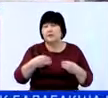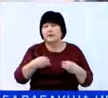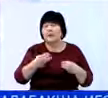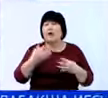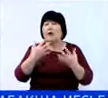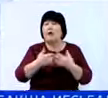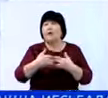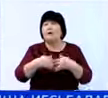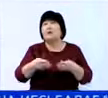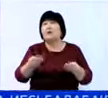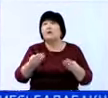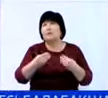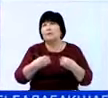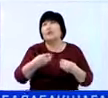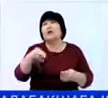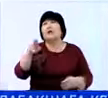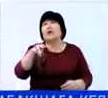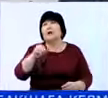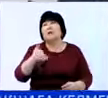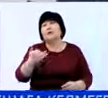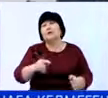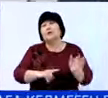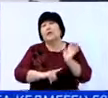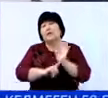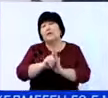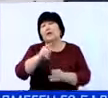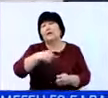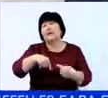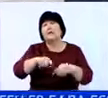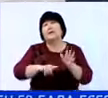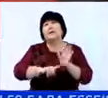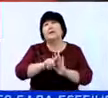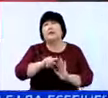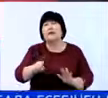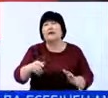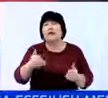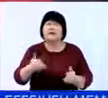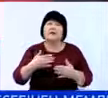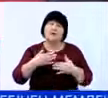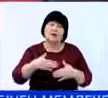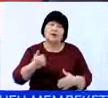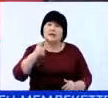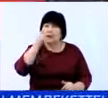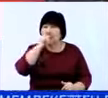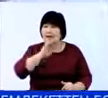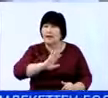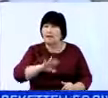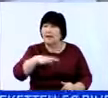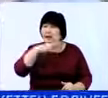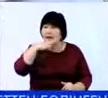оборудование алып берді даму. Содан менің бастап осы кәсібім басталып кетті. Аллаға шүкір, қазір жаман емес,